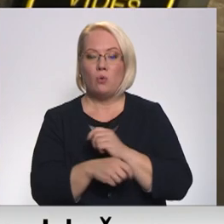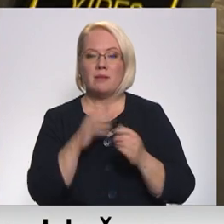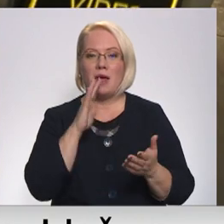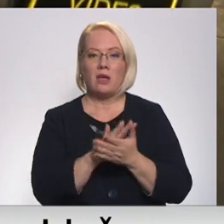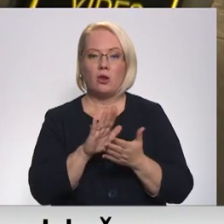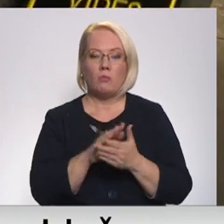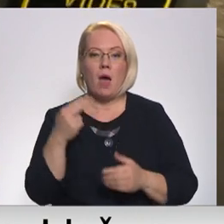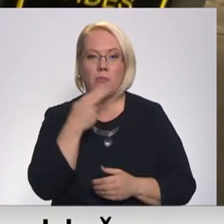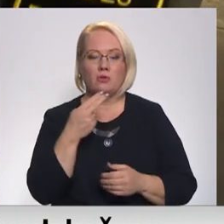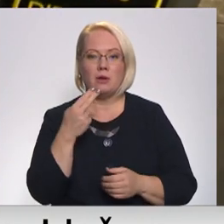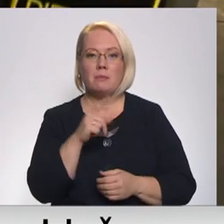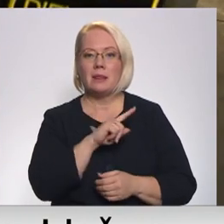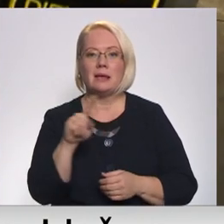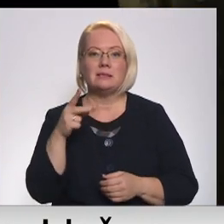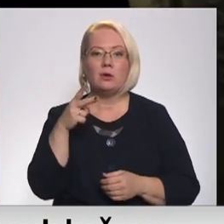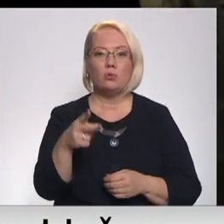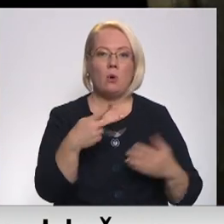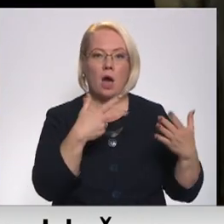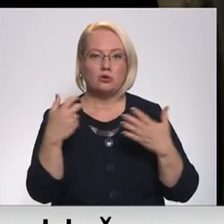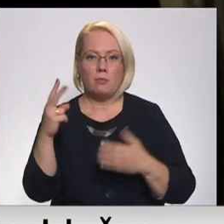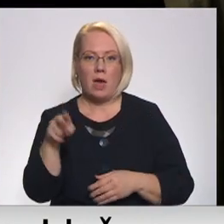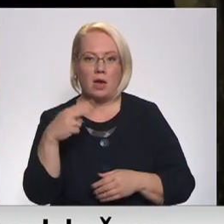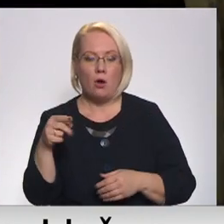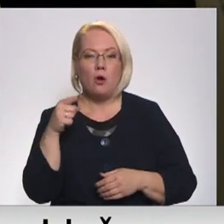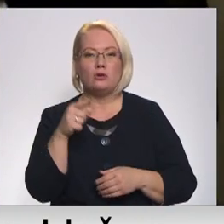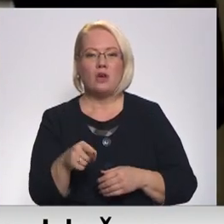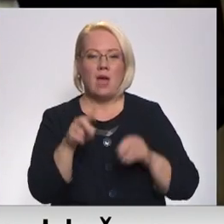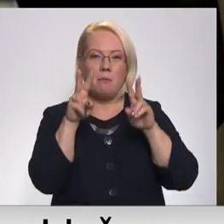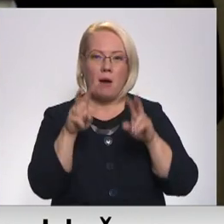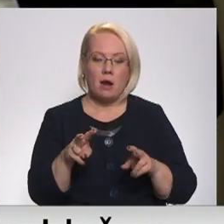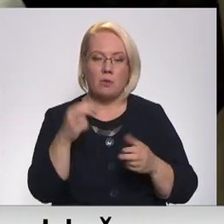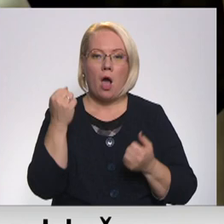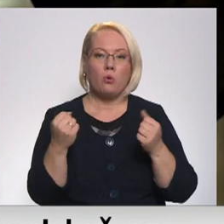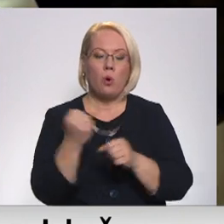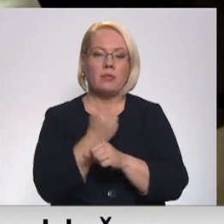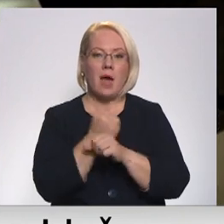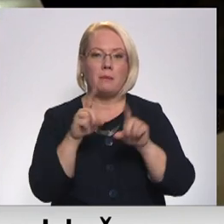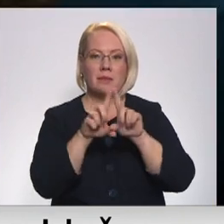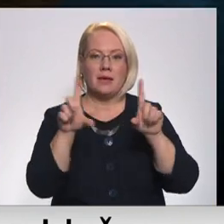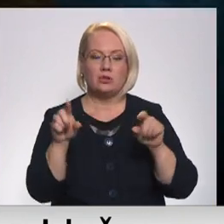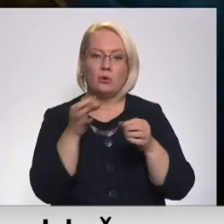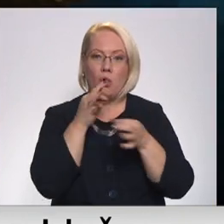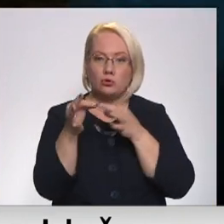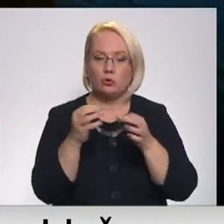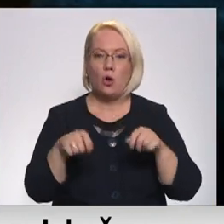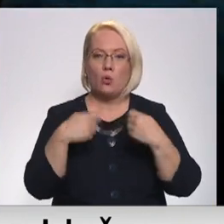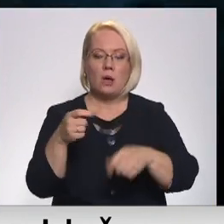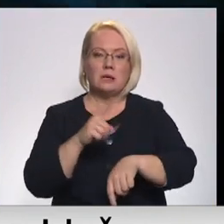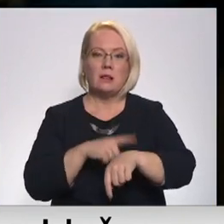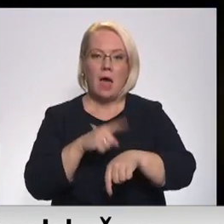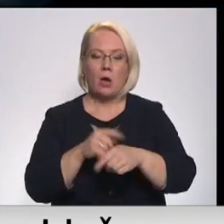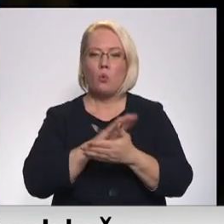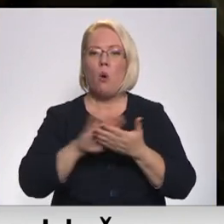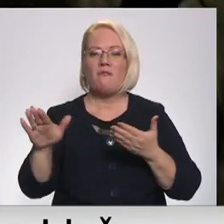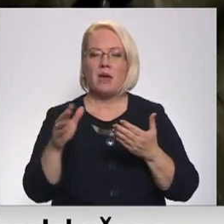var sasniegt pat 2800 eiro. VVD kampaņā gan sākotnēji autodarbnīcu īpašniekus konsultēs un dos laiku novērst